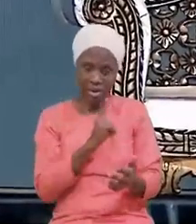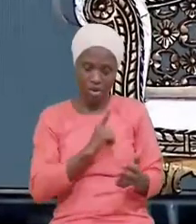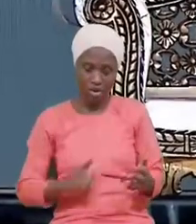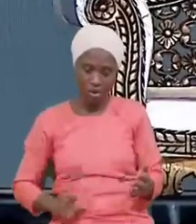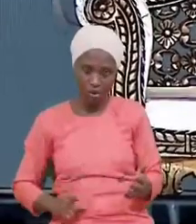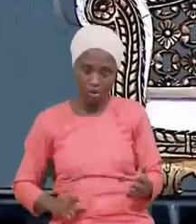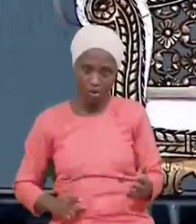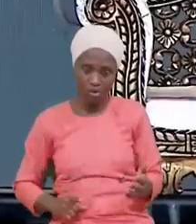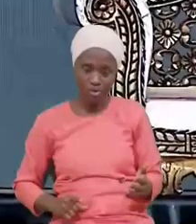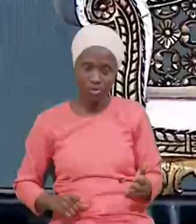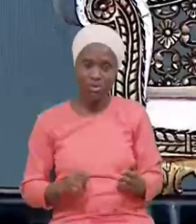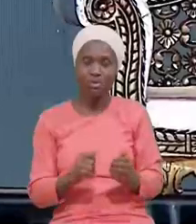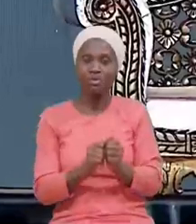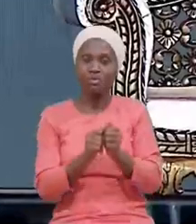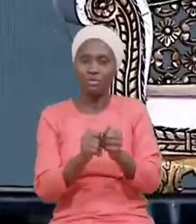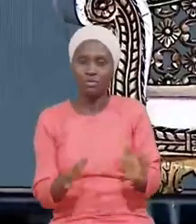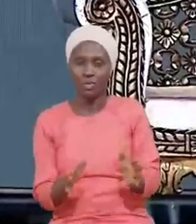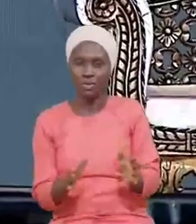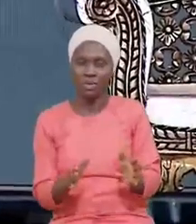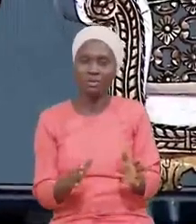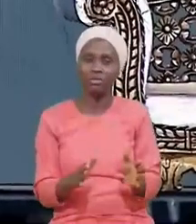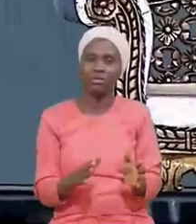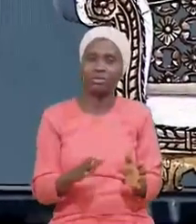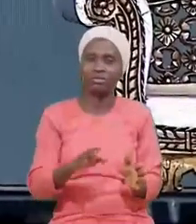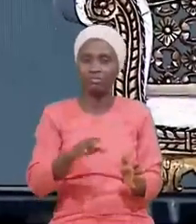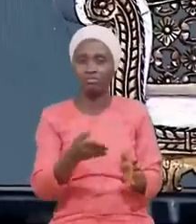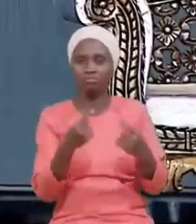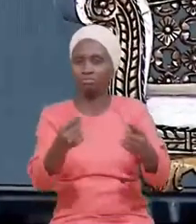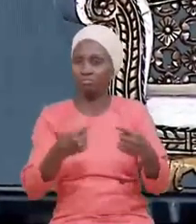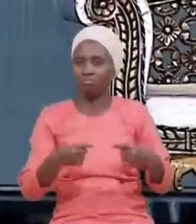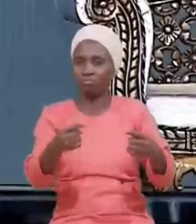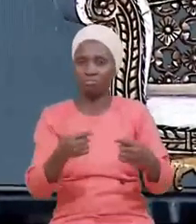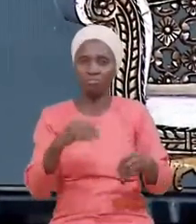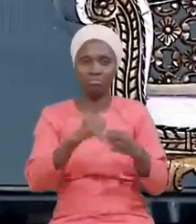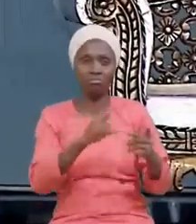qu'il est maintenant Seigneur sans rival dans votre vie.